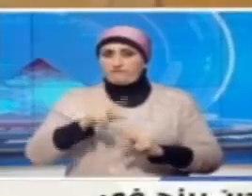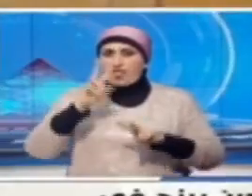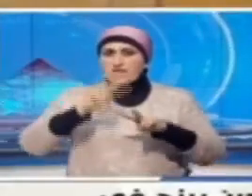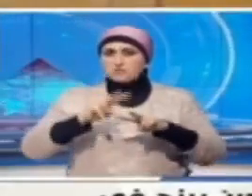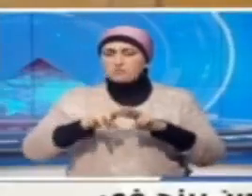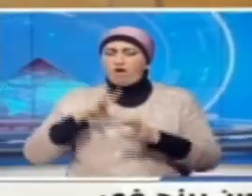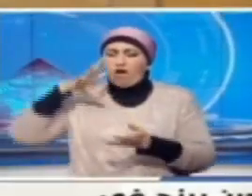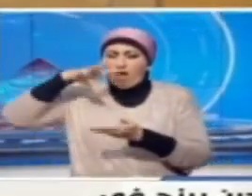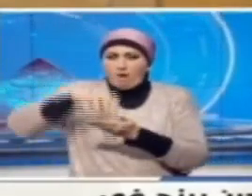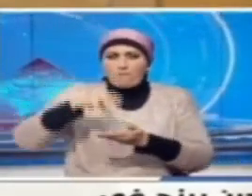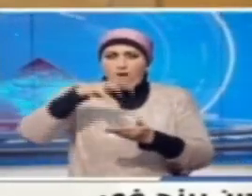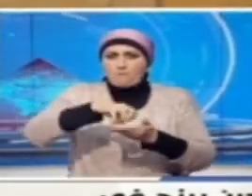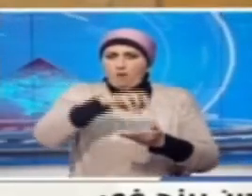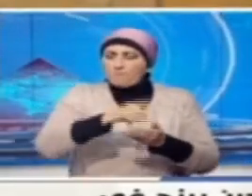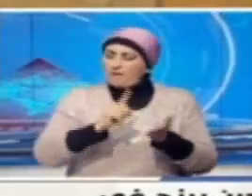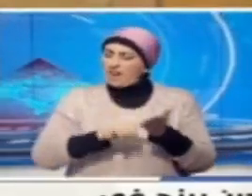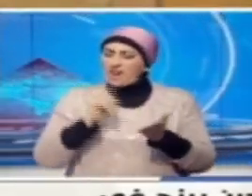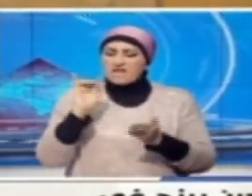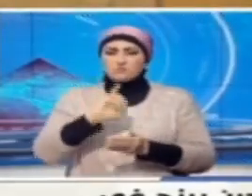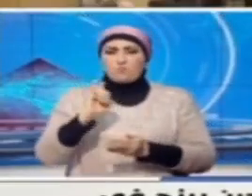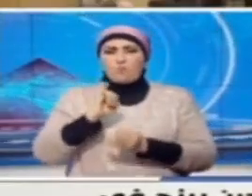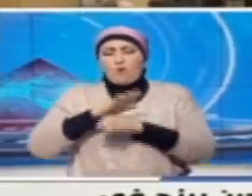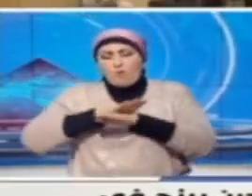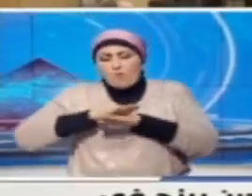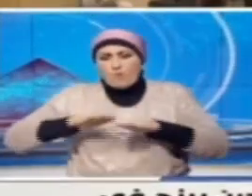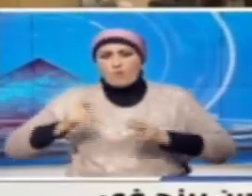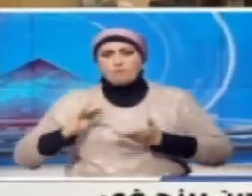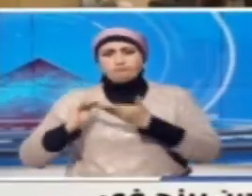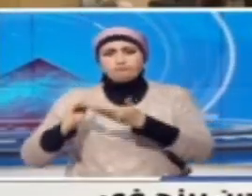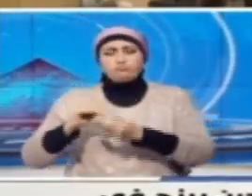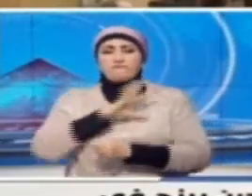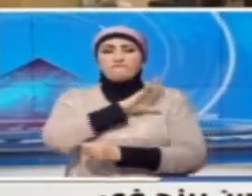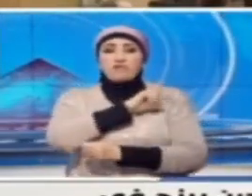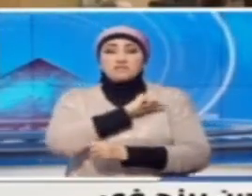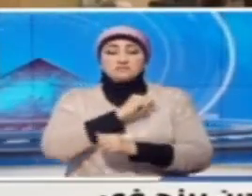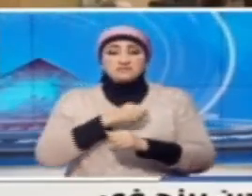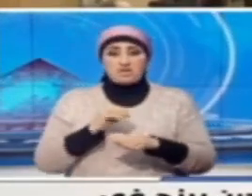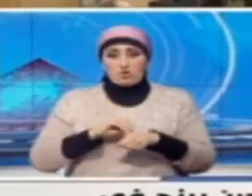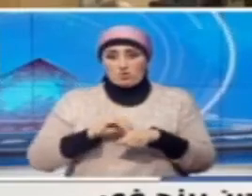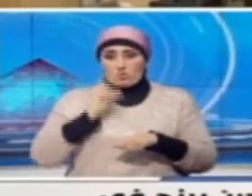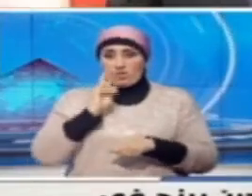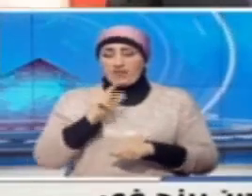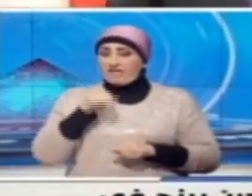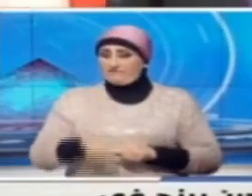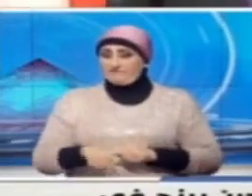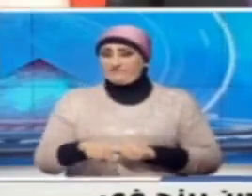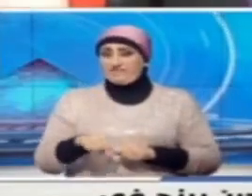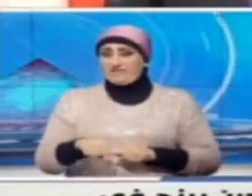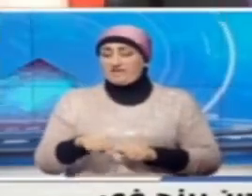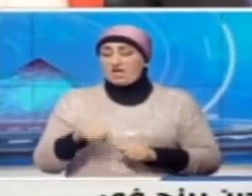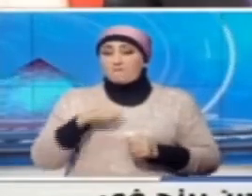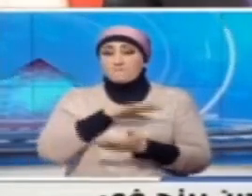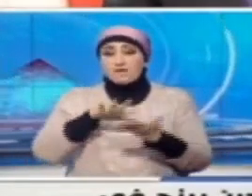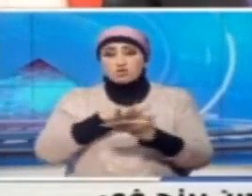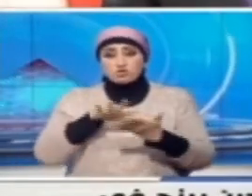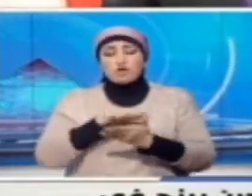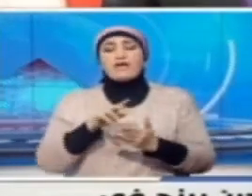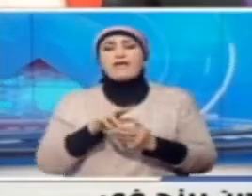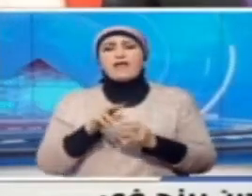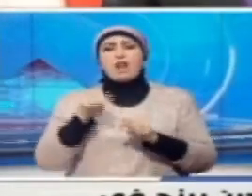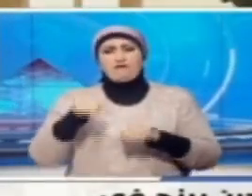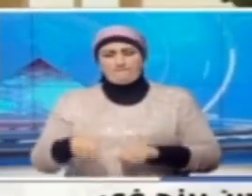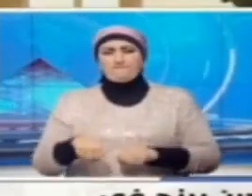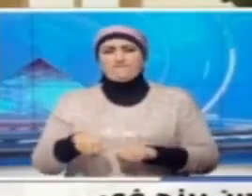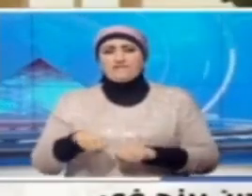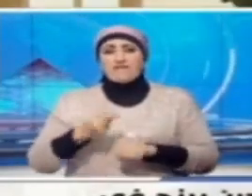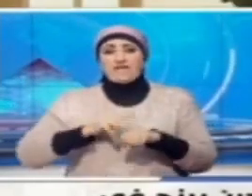العمل على استقرار وحل الدولتين. ومن ثم اعتقد انه كثير من القضايا العالقه في المنطقة حتى على